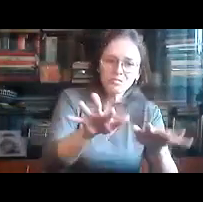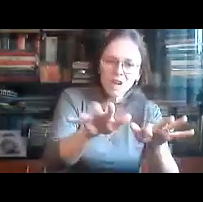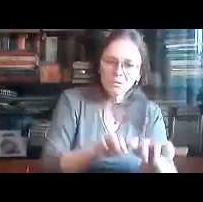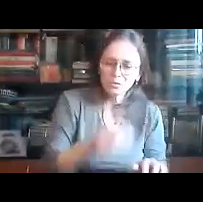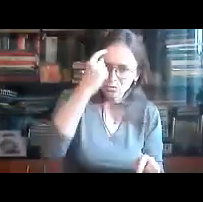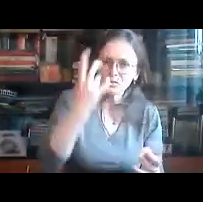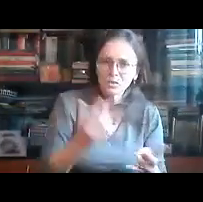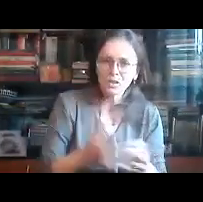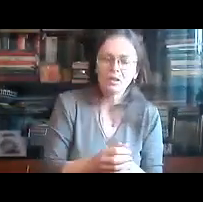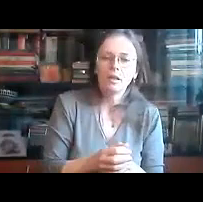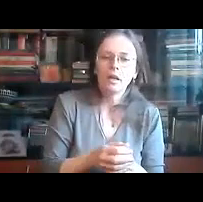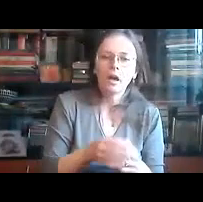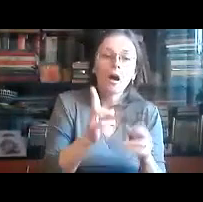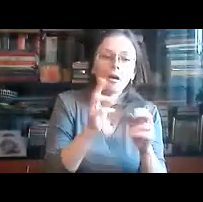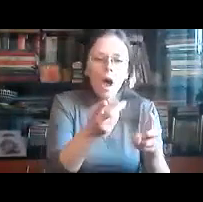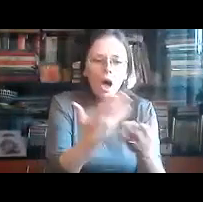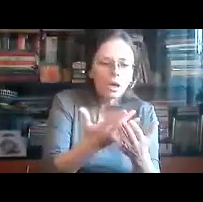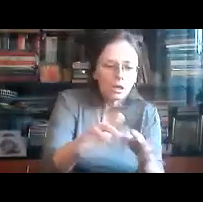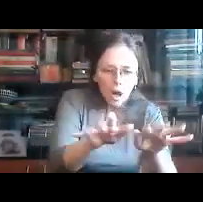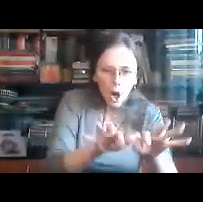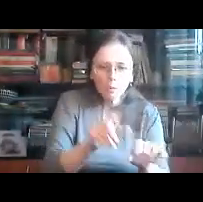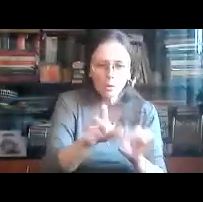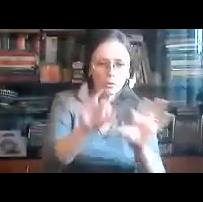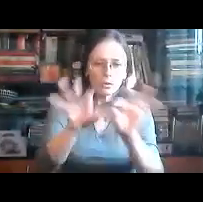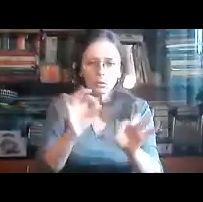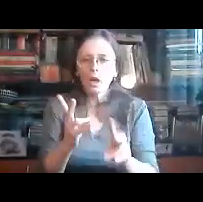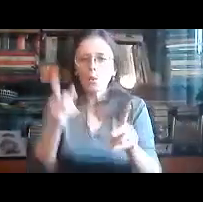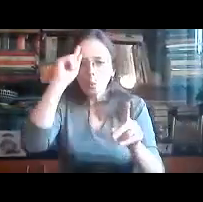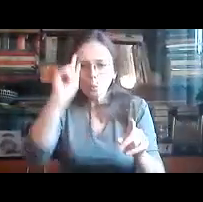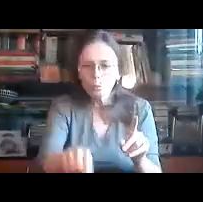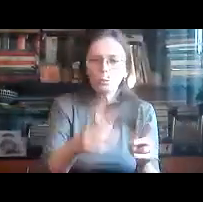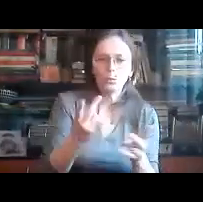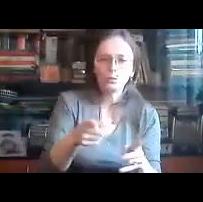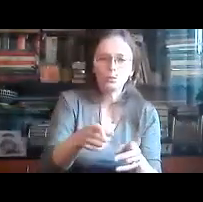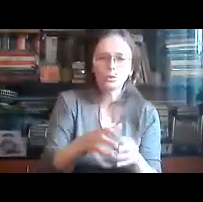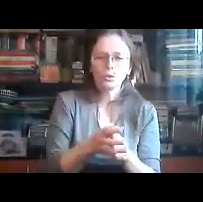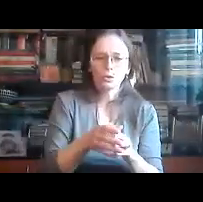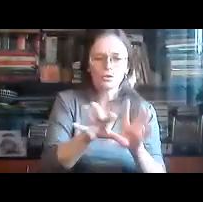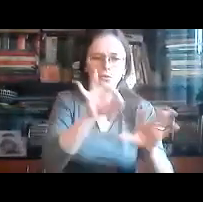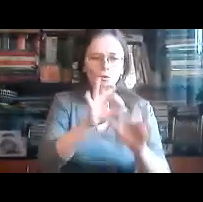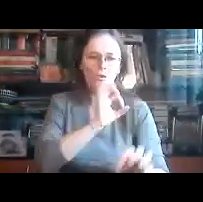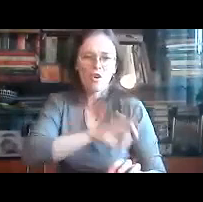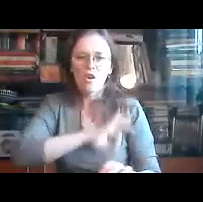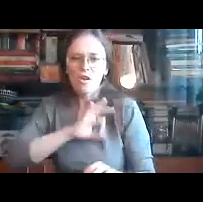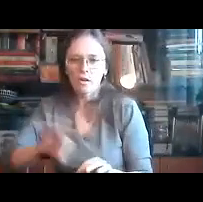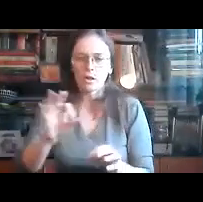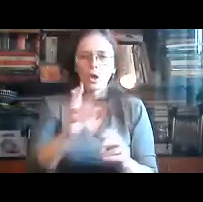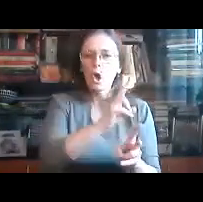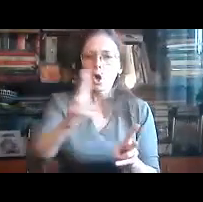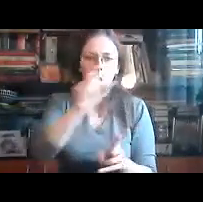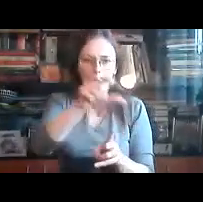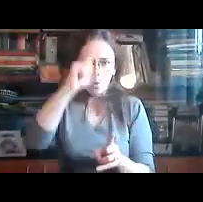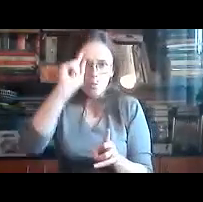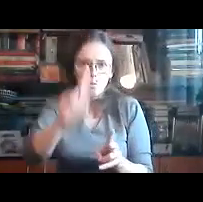думаю, в этом смысле будут огромные, как бы, преимущества для людей, которые